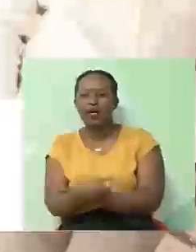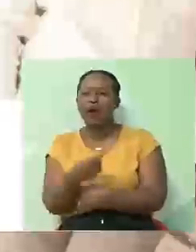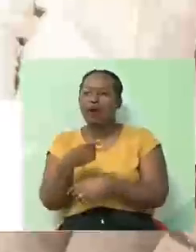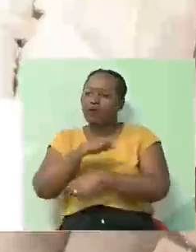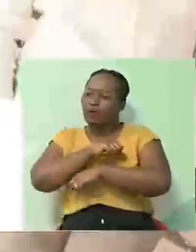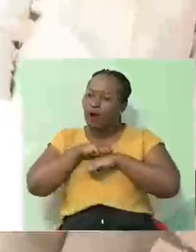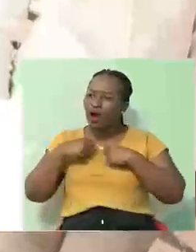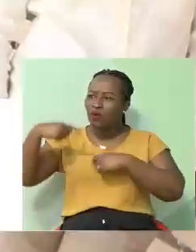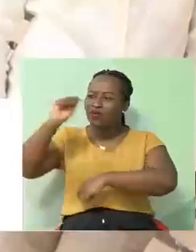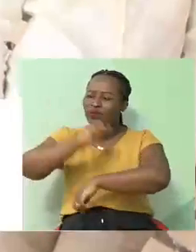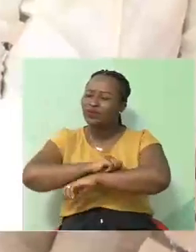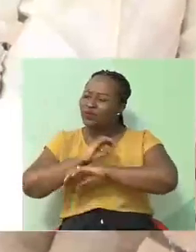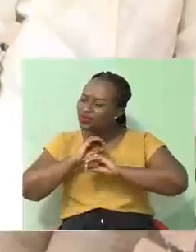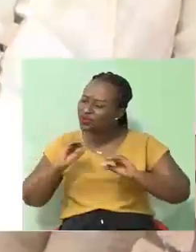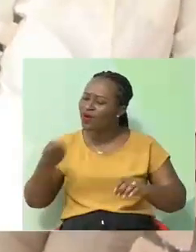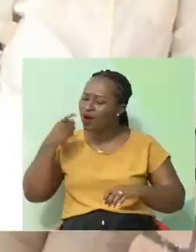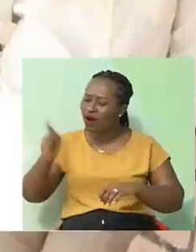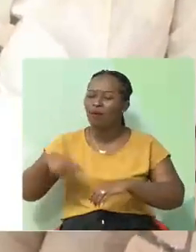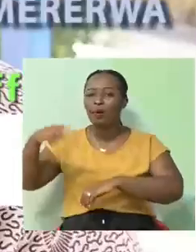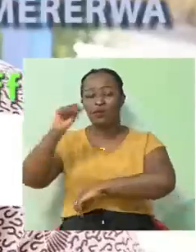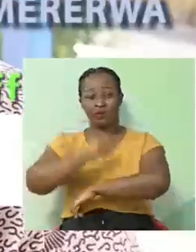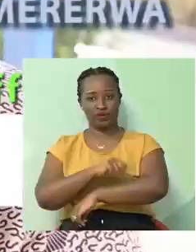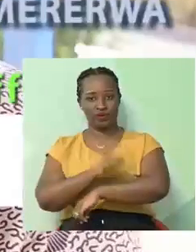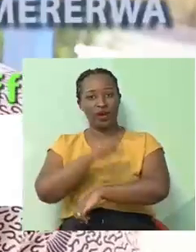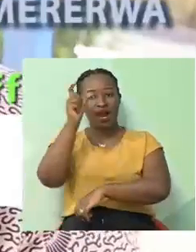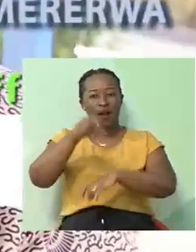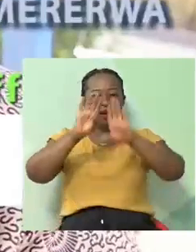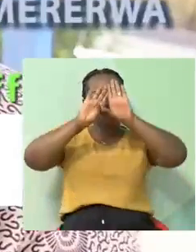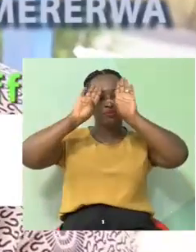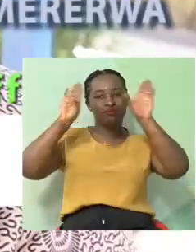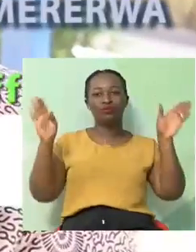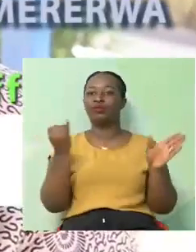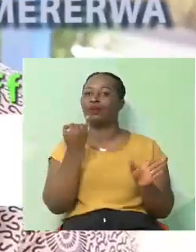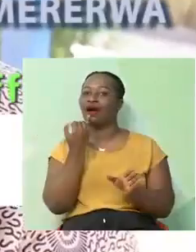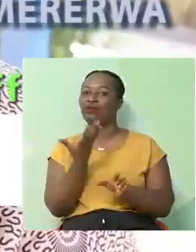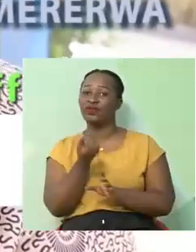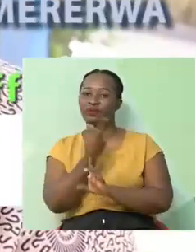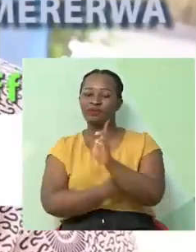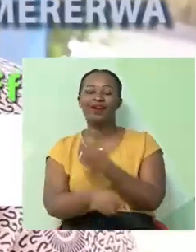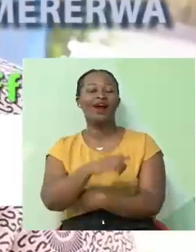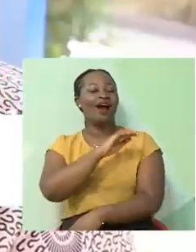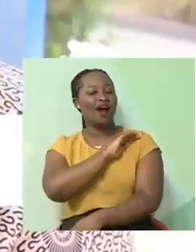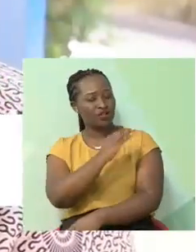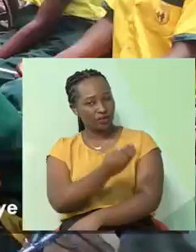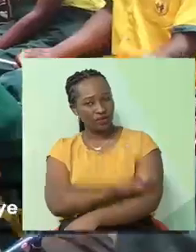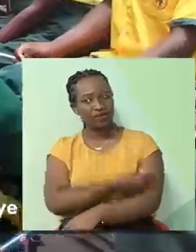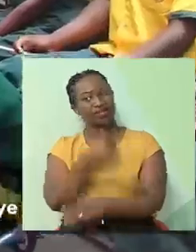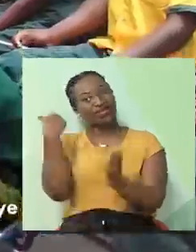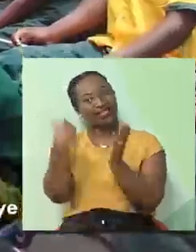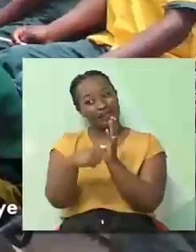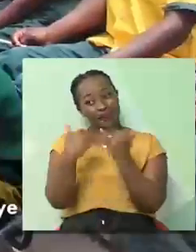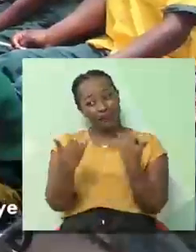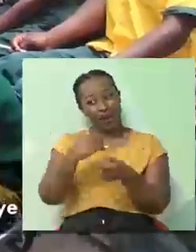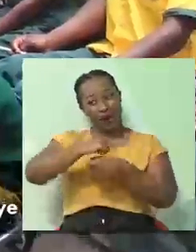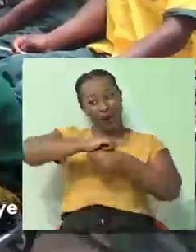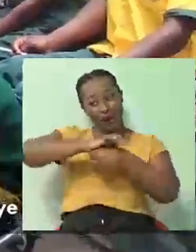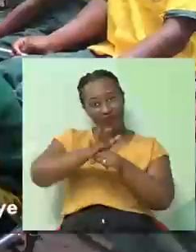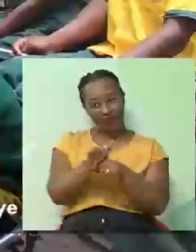ubumuga atagomba kubuzwa uburenganzira bwe bwo kugana ishuri kugira ngo yumve ko umwana ufite ubumuga nawe ashoboye kubera icyorezo